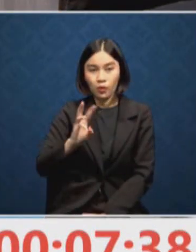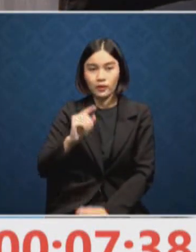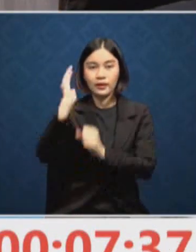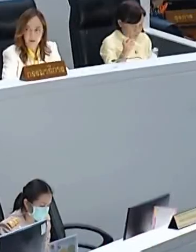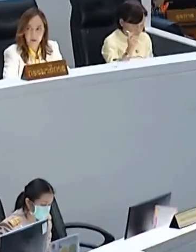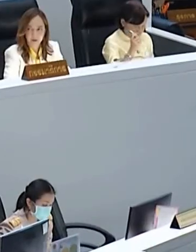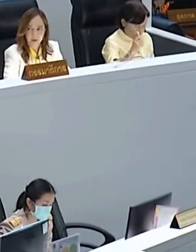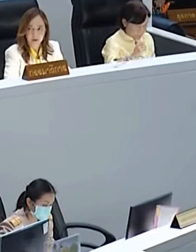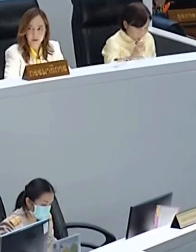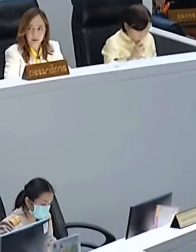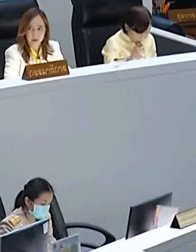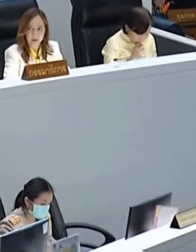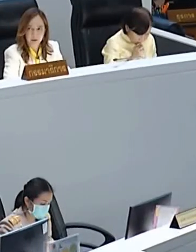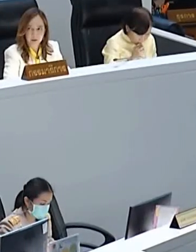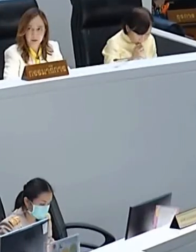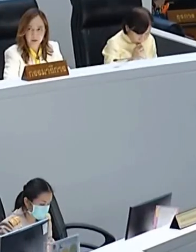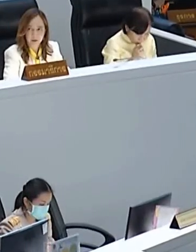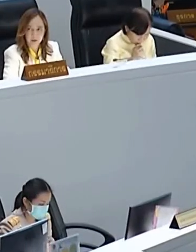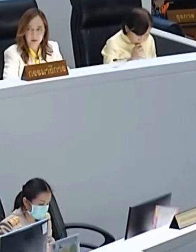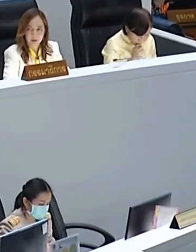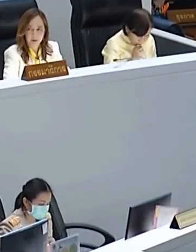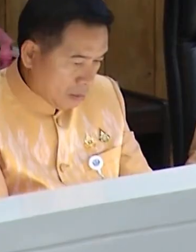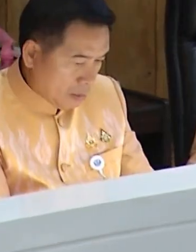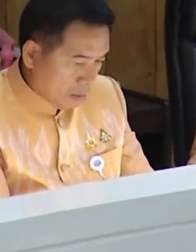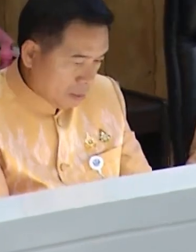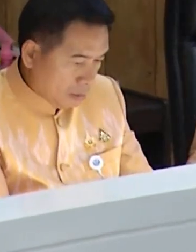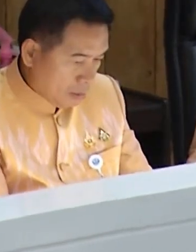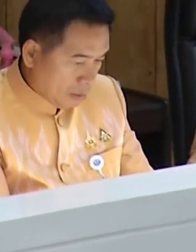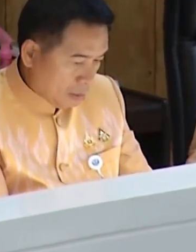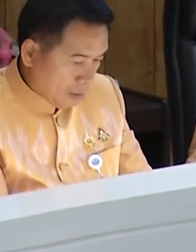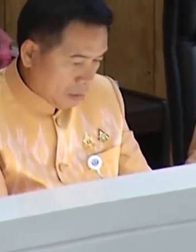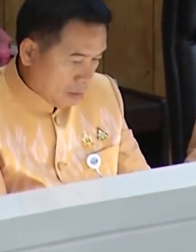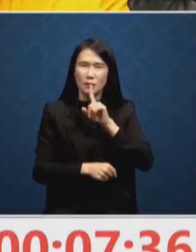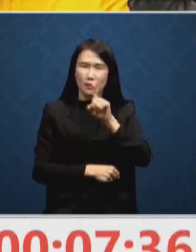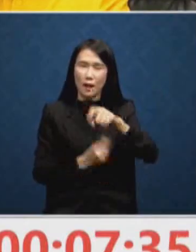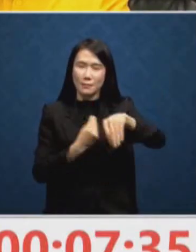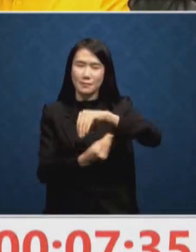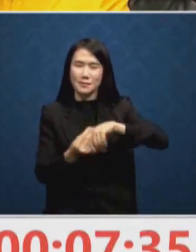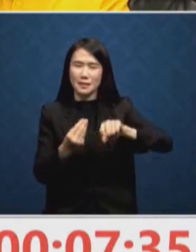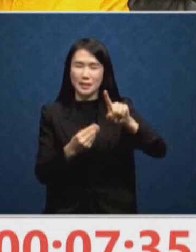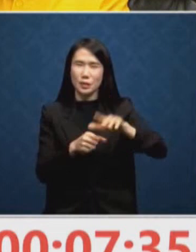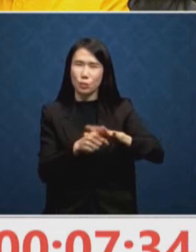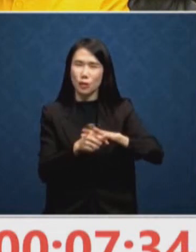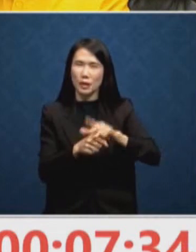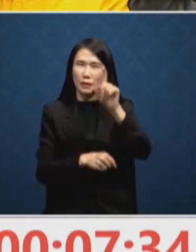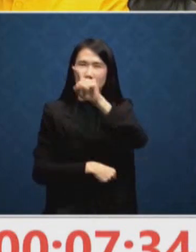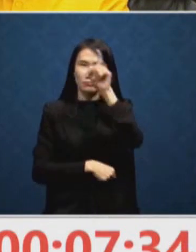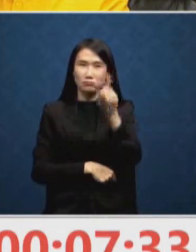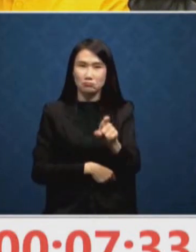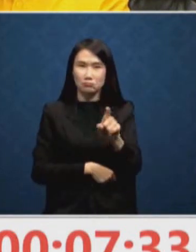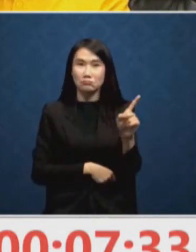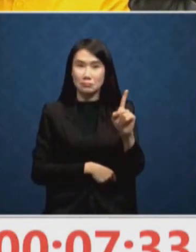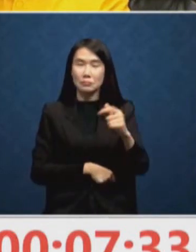ขึ้นเรื่อยๆด้วยทำให้ต้องกู้เงินมาแก้ปัญหาส่วนคุณคพิสิทธิ์อภิเ่อขออภัยค่ะคุณพิสิทธิ์